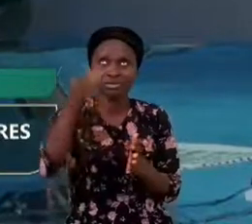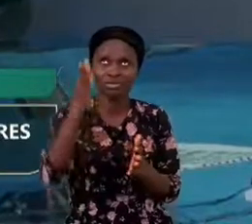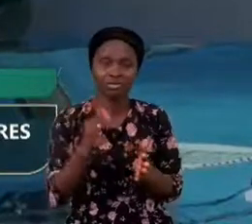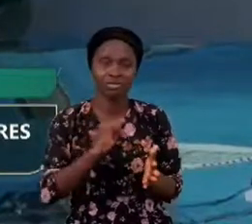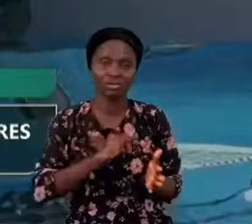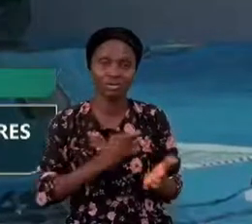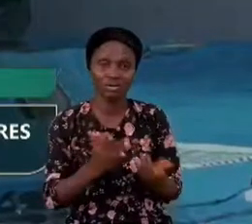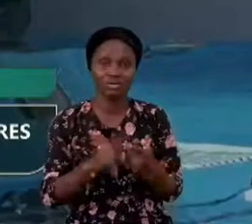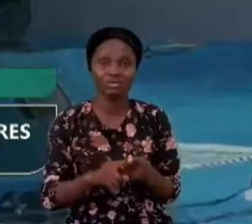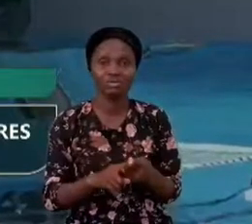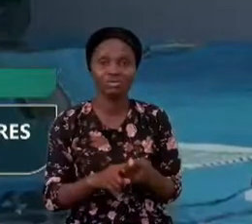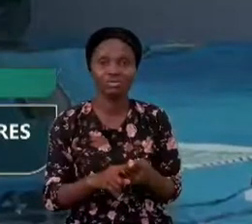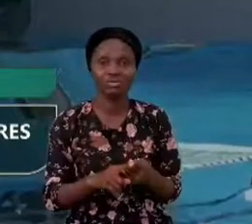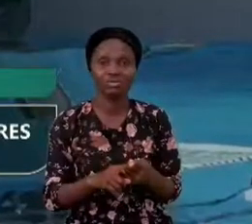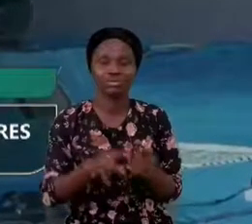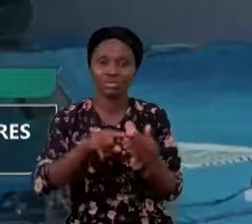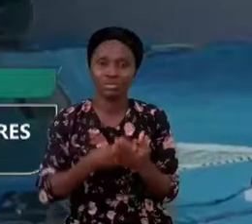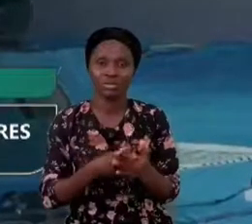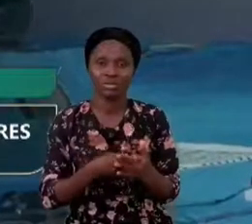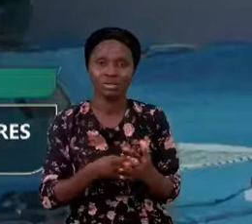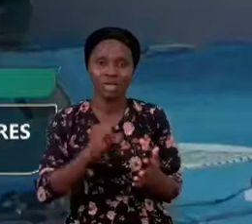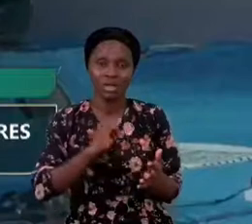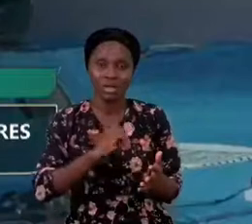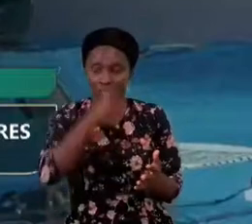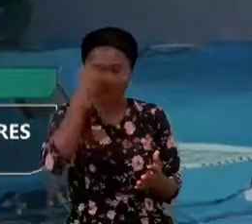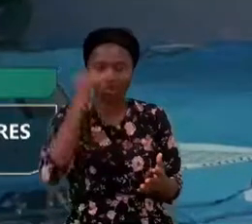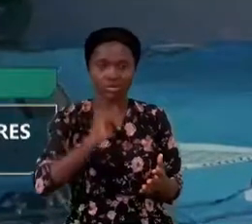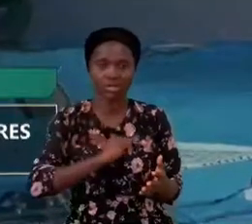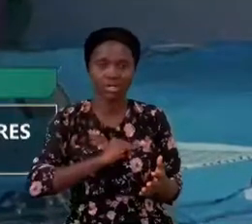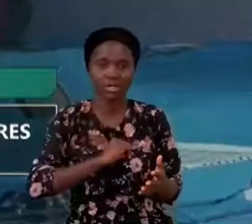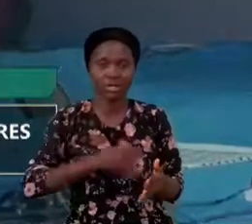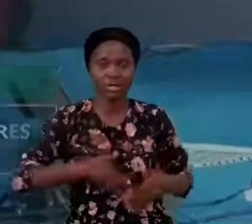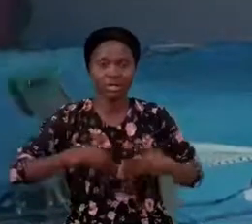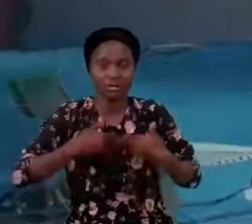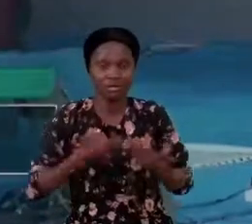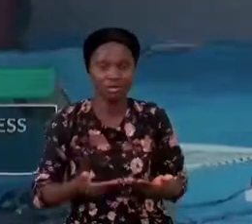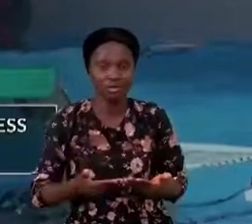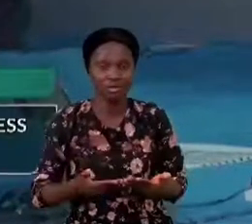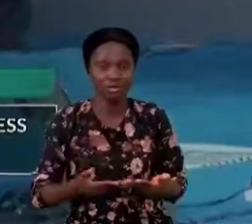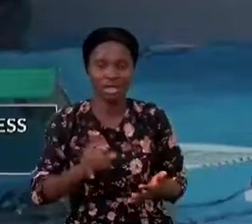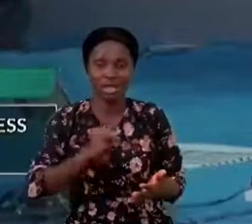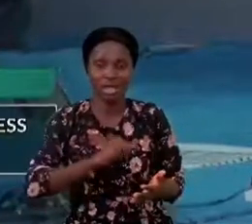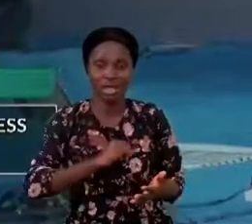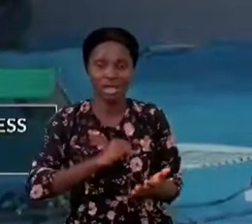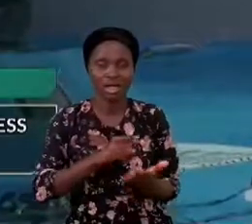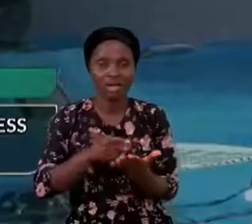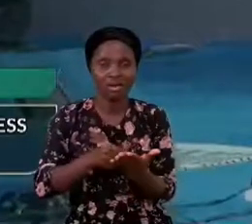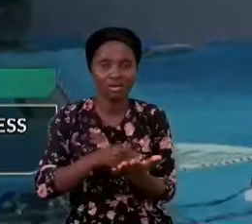corrige, parce que je contre les échecs amers du passé. Troisième élément,